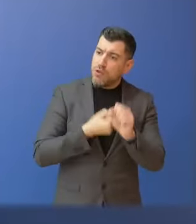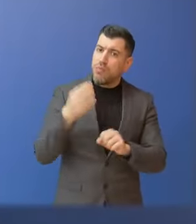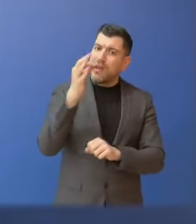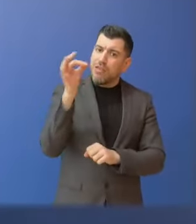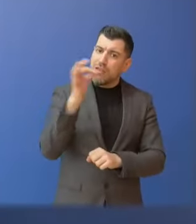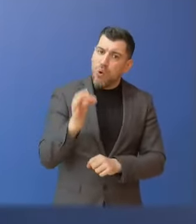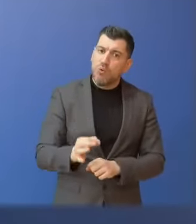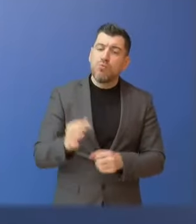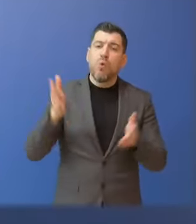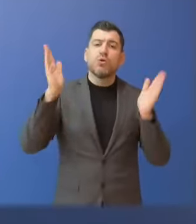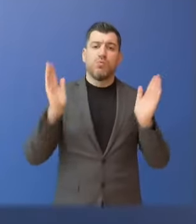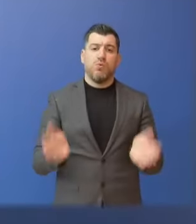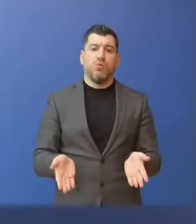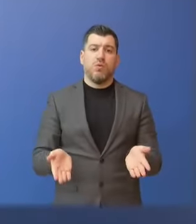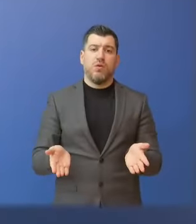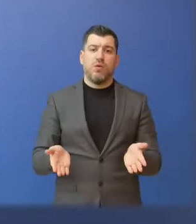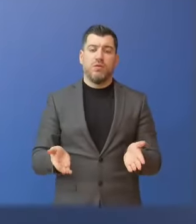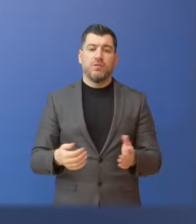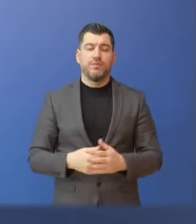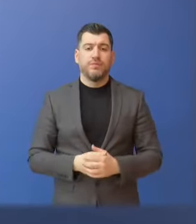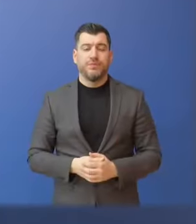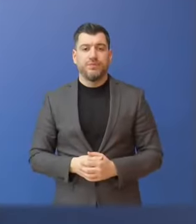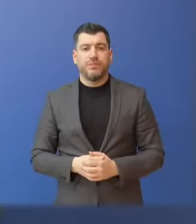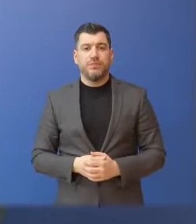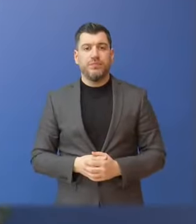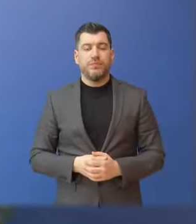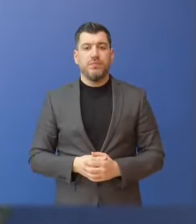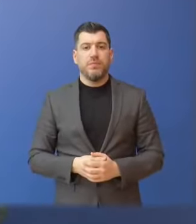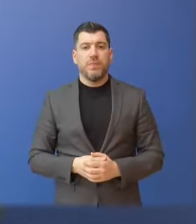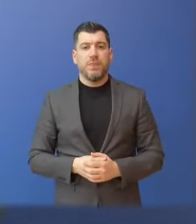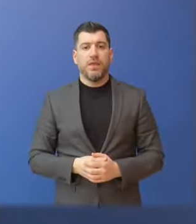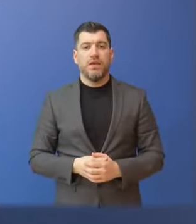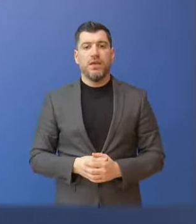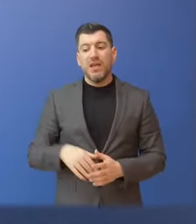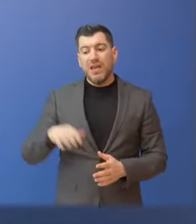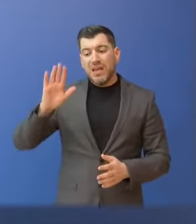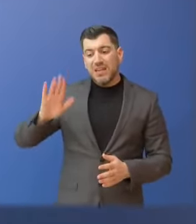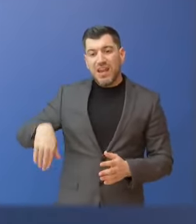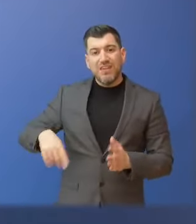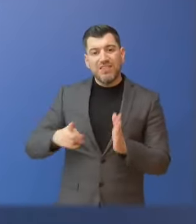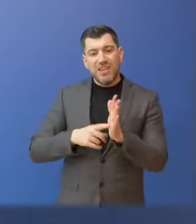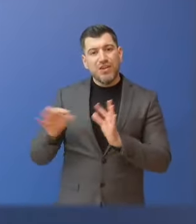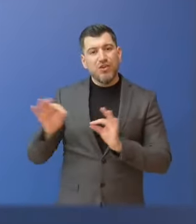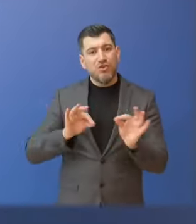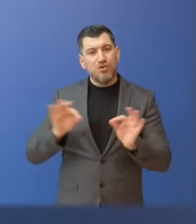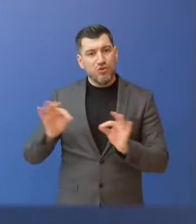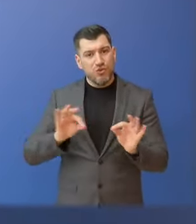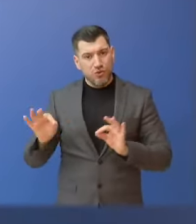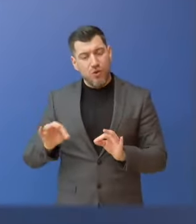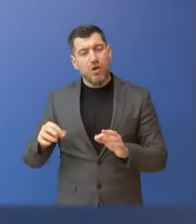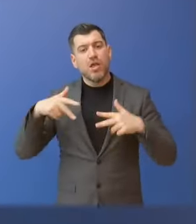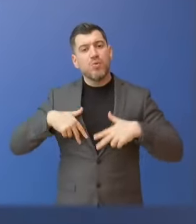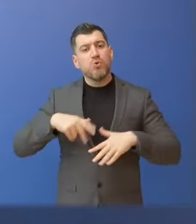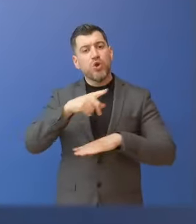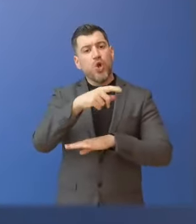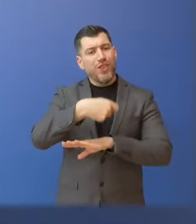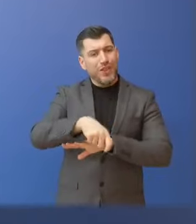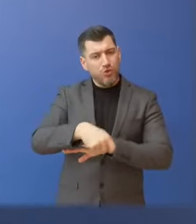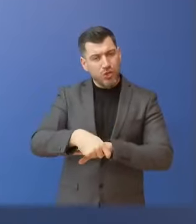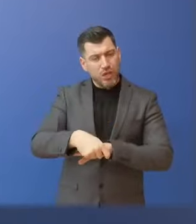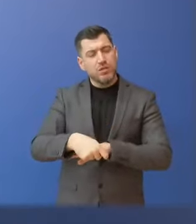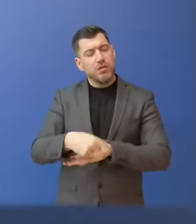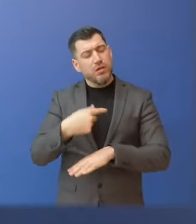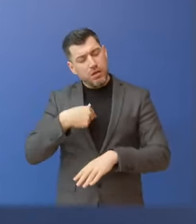πρέπει να διορθωθούν και διαχρονικές παθογένειες δηλαδή τα τελευταία νομοθετήματα του υπουργείου δικαιοσύνης απαντούν σε ερωτήματα ο ενος χάρτης των